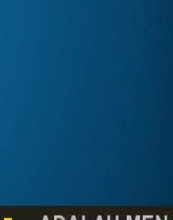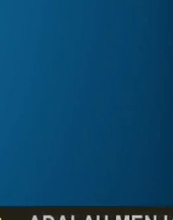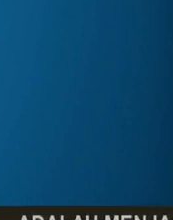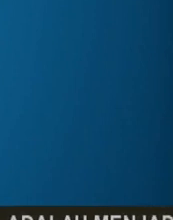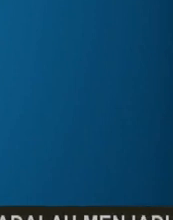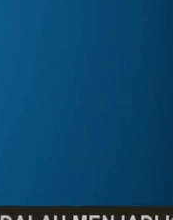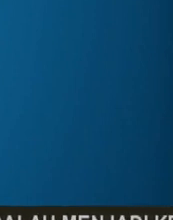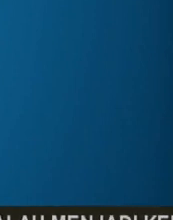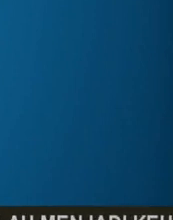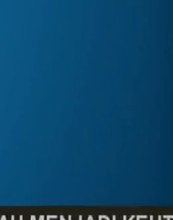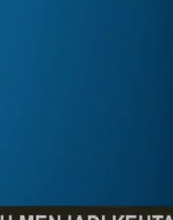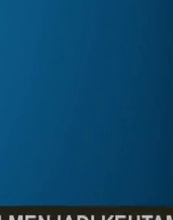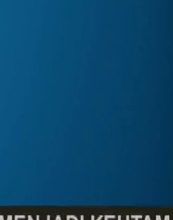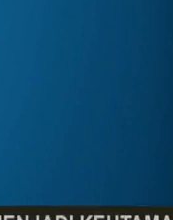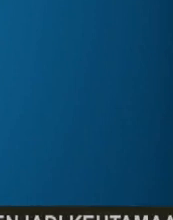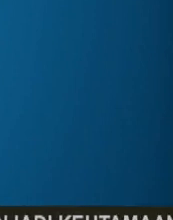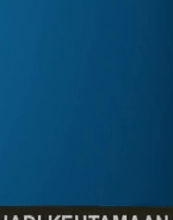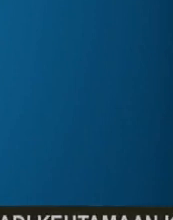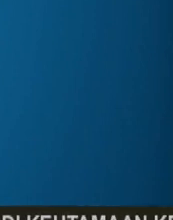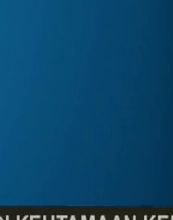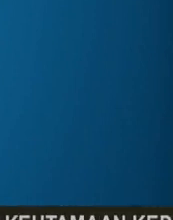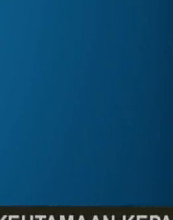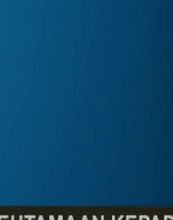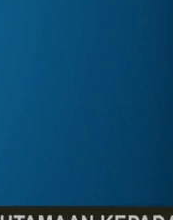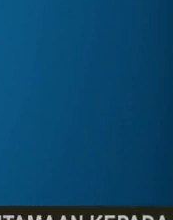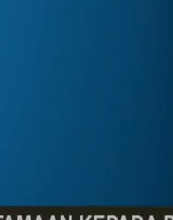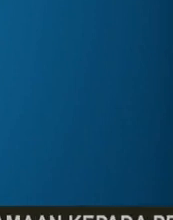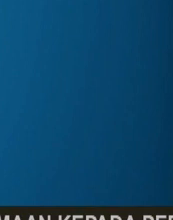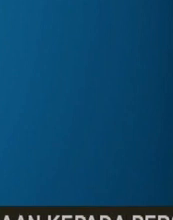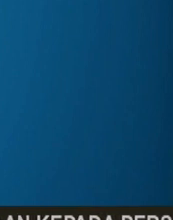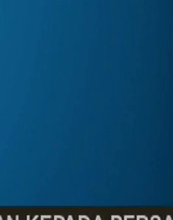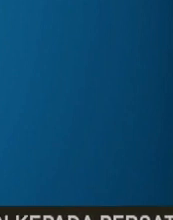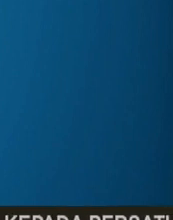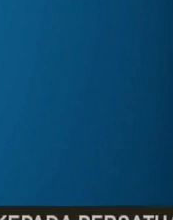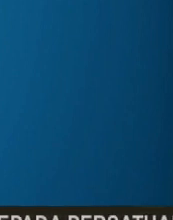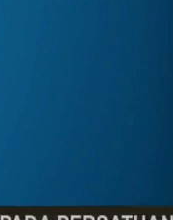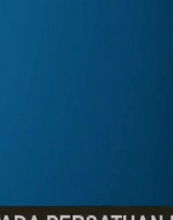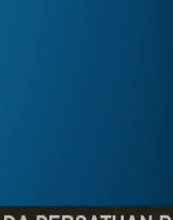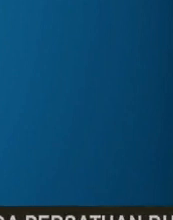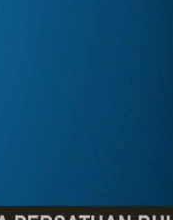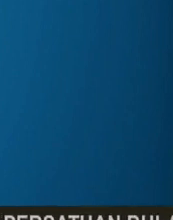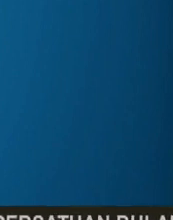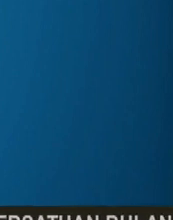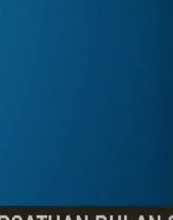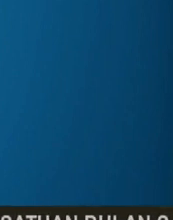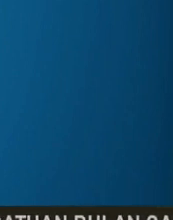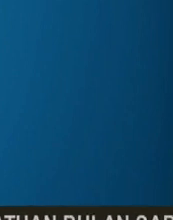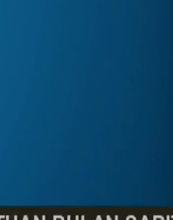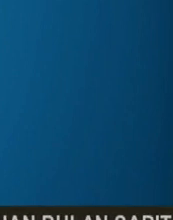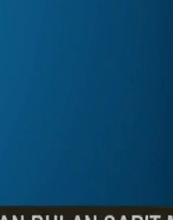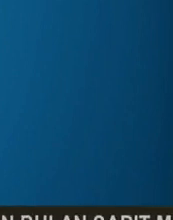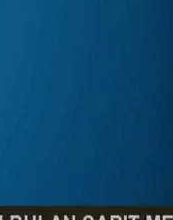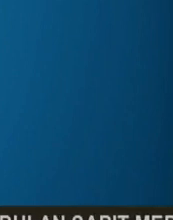vaksinasi hari ini walau bagaimanapun Kementerian tersebut sedang memperbaiki masalah teknikal tersebut bagi maklumat lanjut